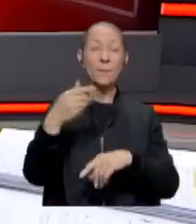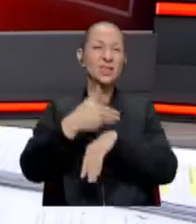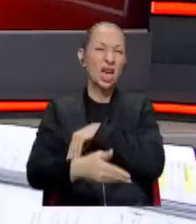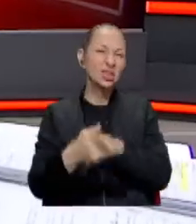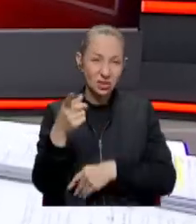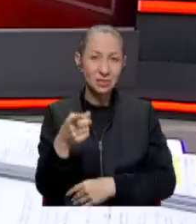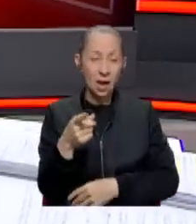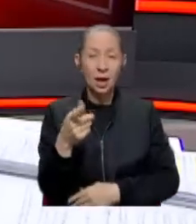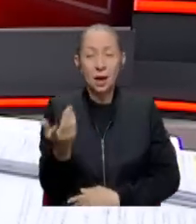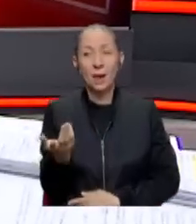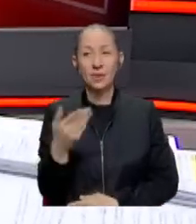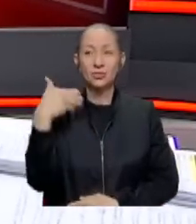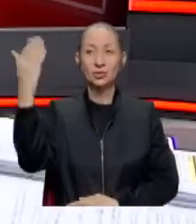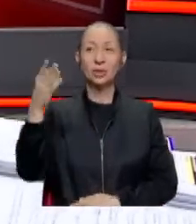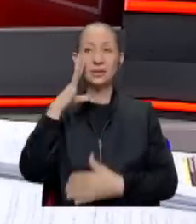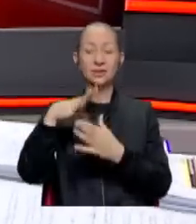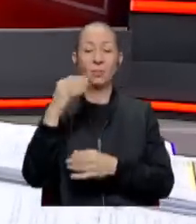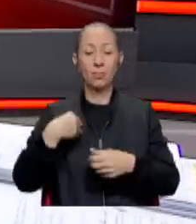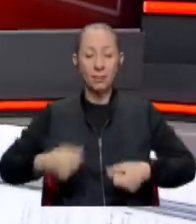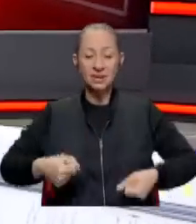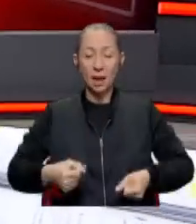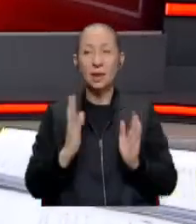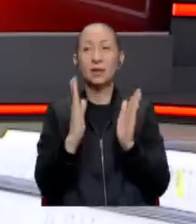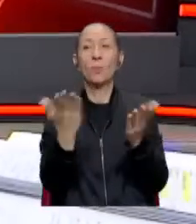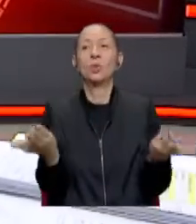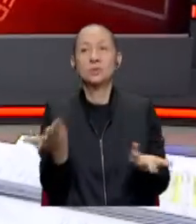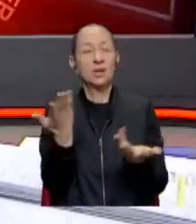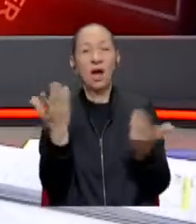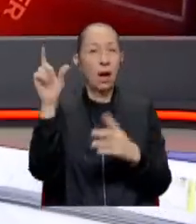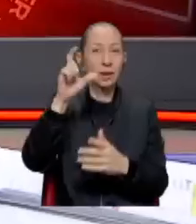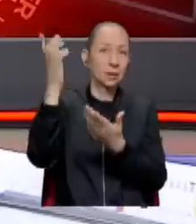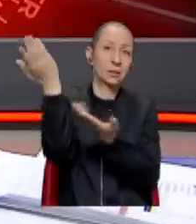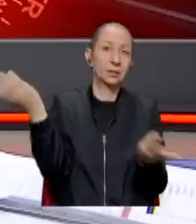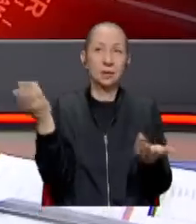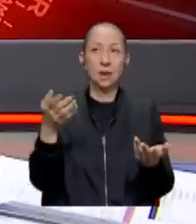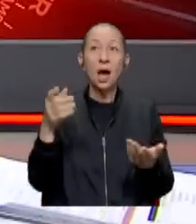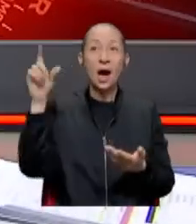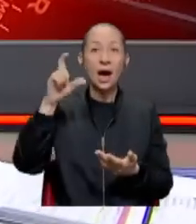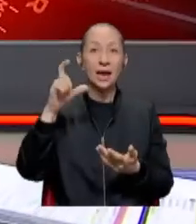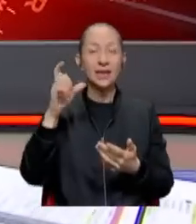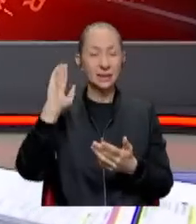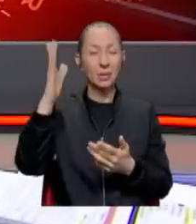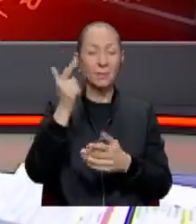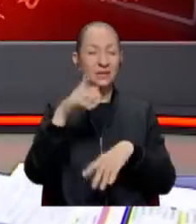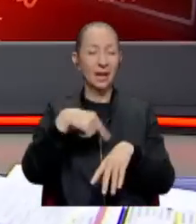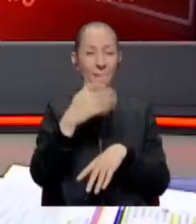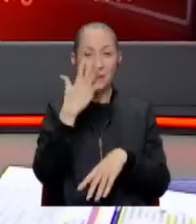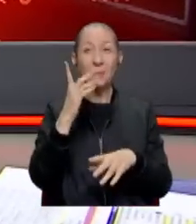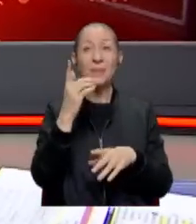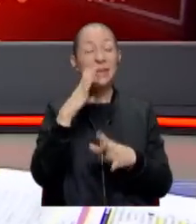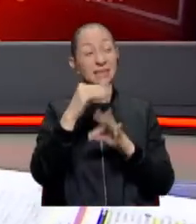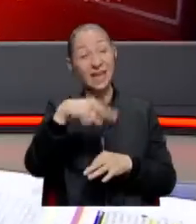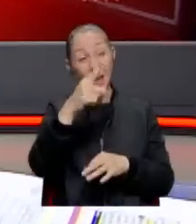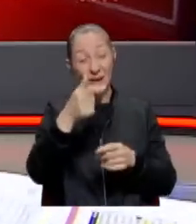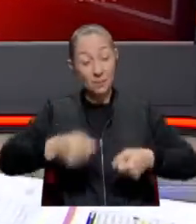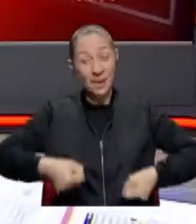gecikti ama dışarıda insanlar ya pazara çıkaramıyor çıkamıyoruz ne ayı diyorlar aya çıkmak biraz daha bekleyebilir İnsanlar biraz pazara